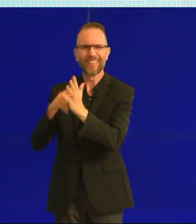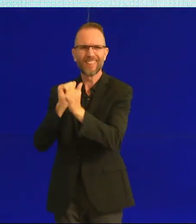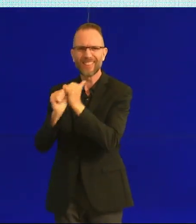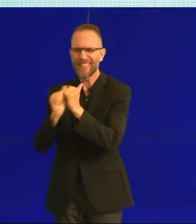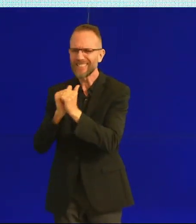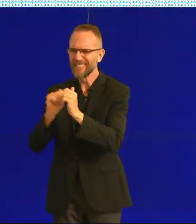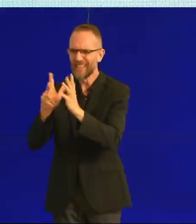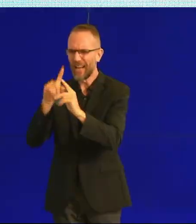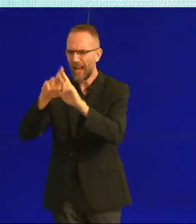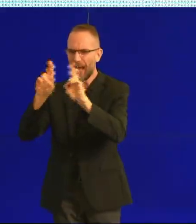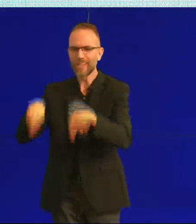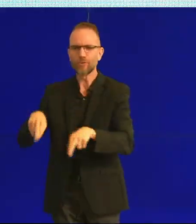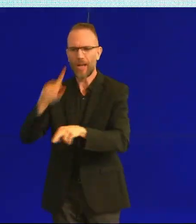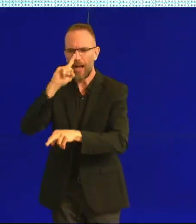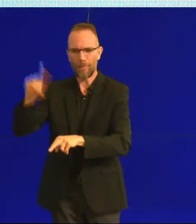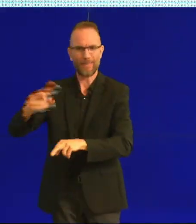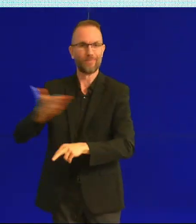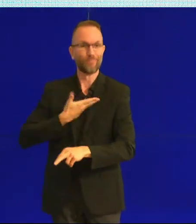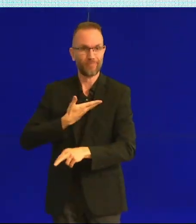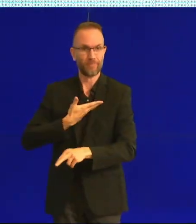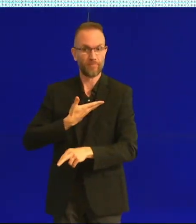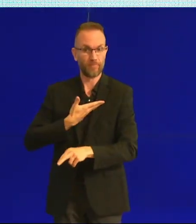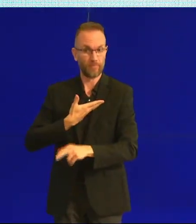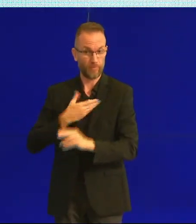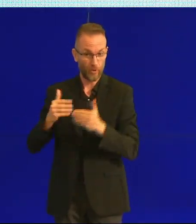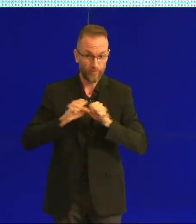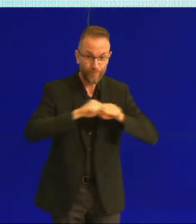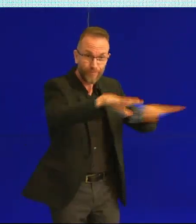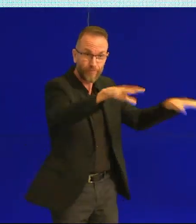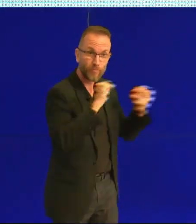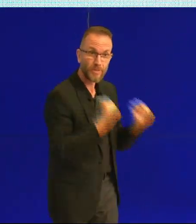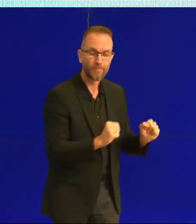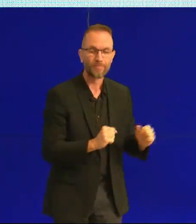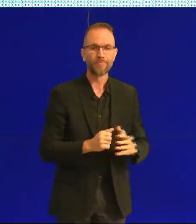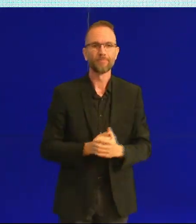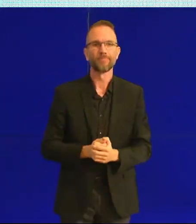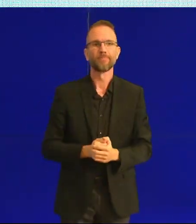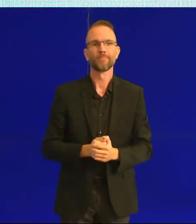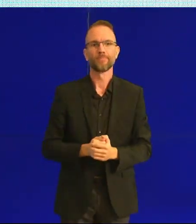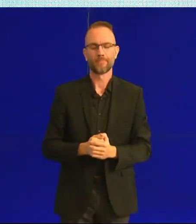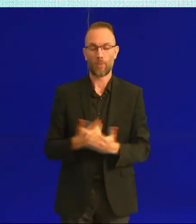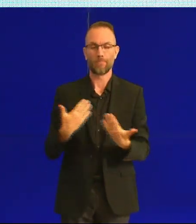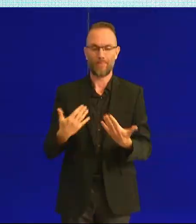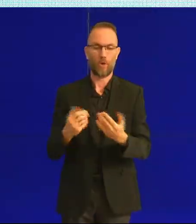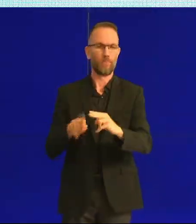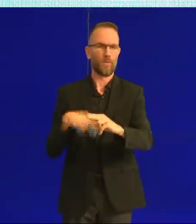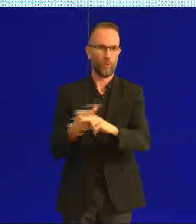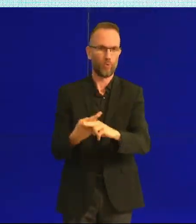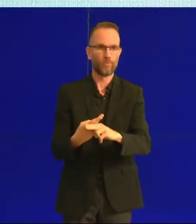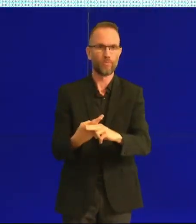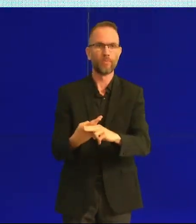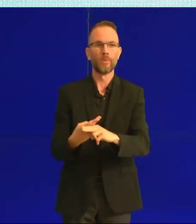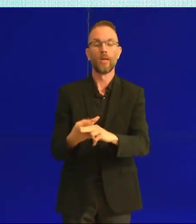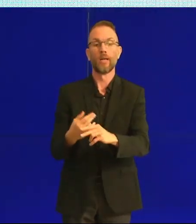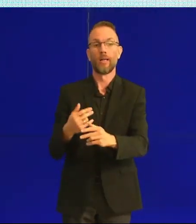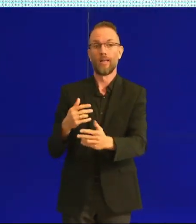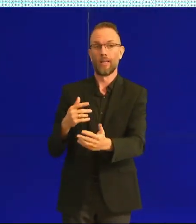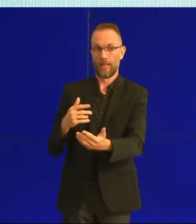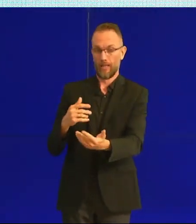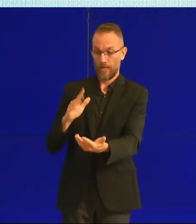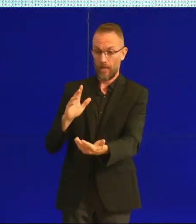présence d'un grand nombre d'anticorps qui peuvent apparaître après une infection encore navires us c'est évidemment une